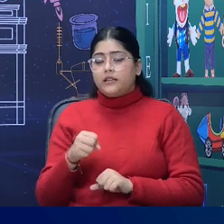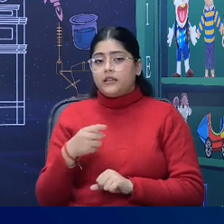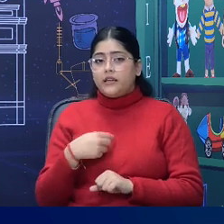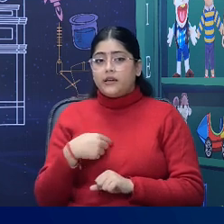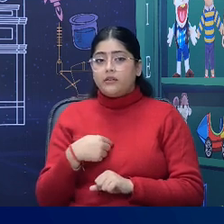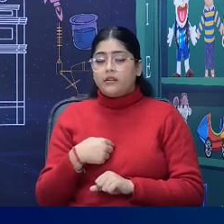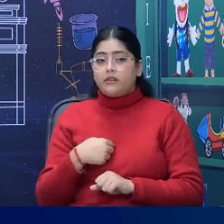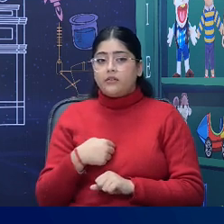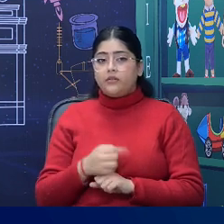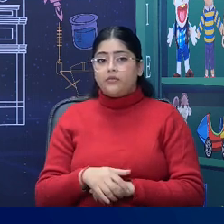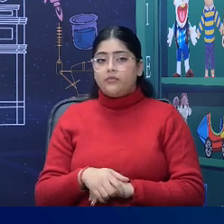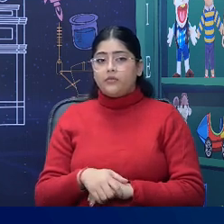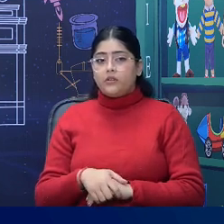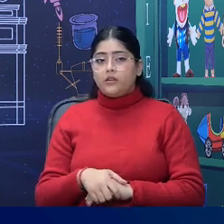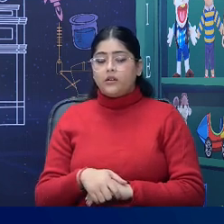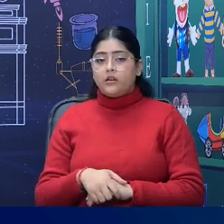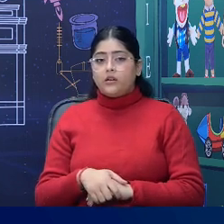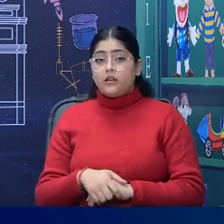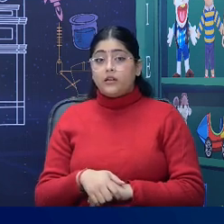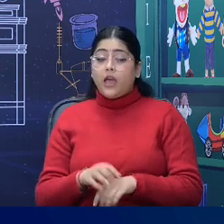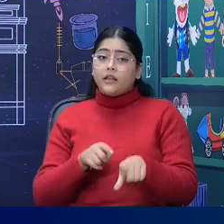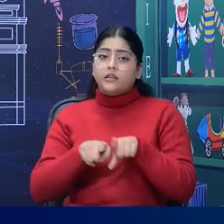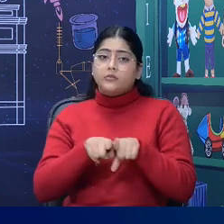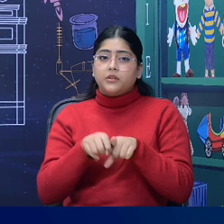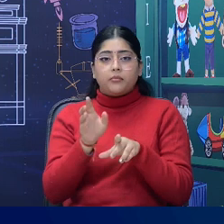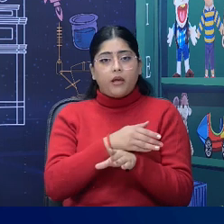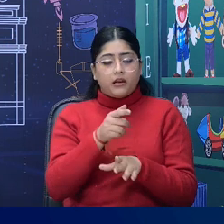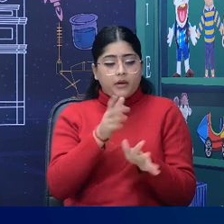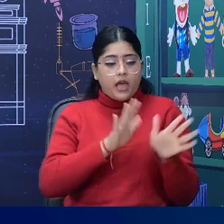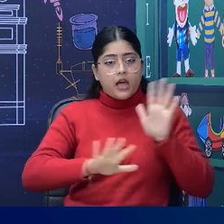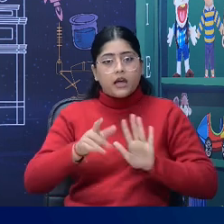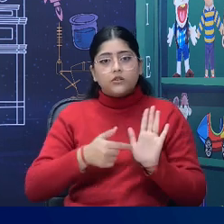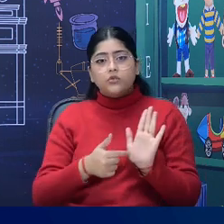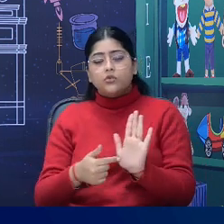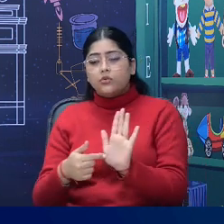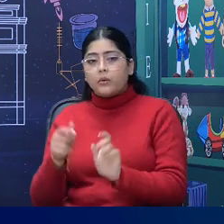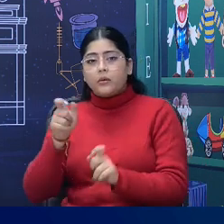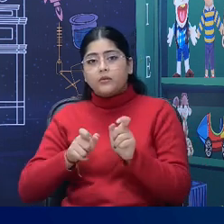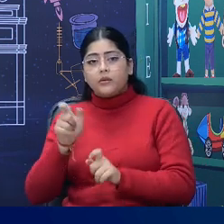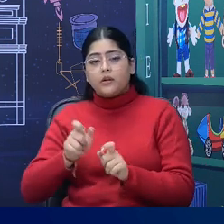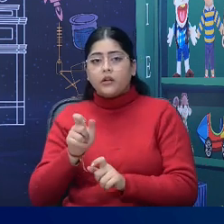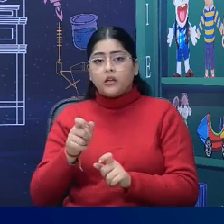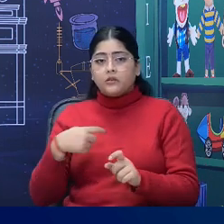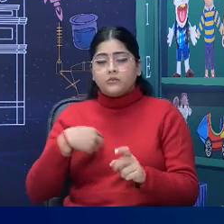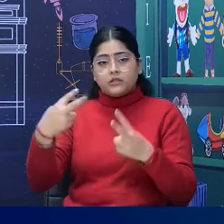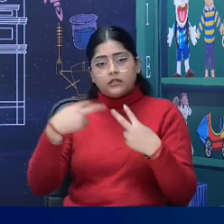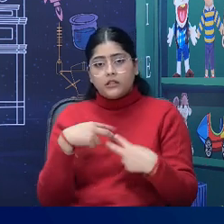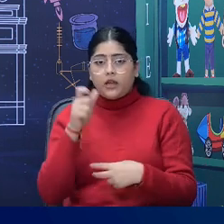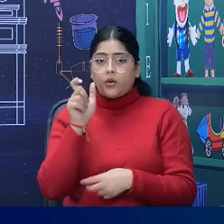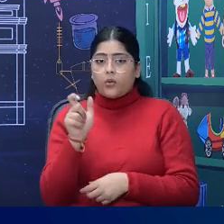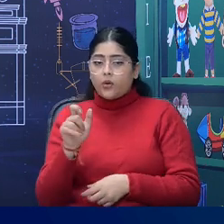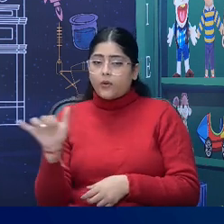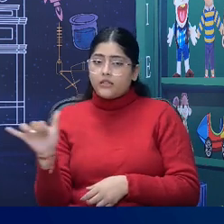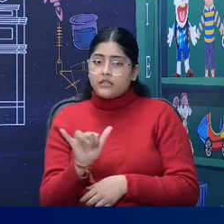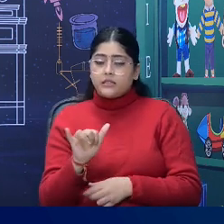टॉर्च खरीदी वहां जो है वह एक साधु जन है उन्होंने कह दिया है कि आप हमारे पास आए या हमारे संगत में बैठे तो